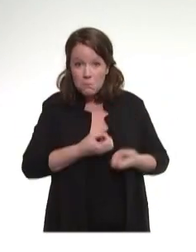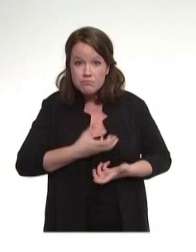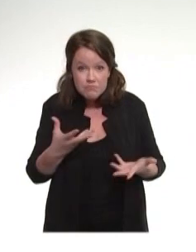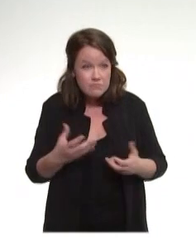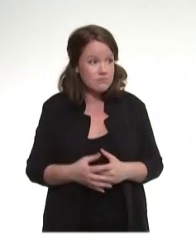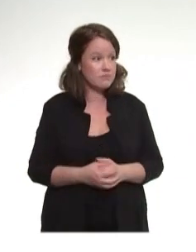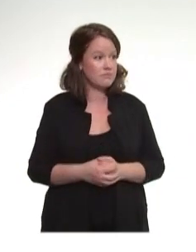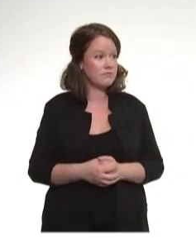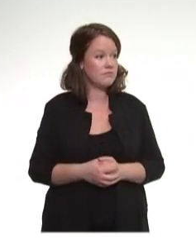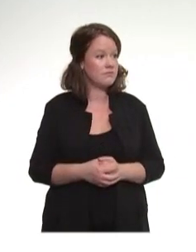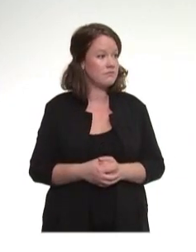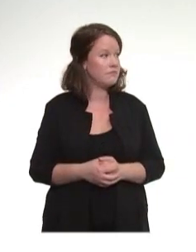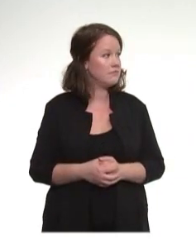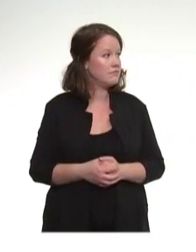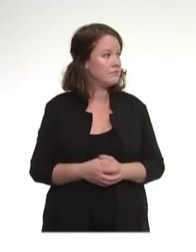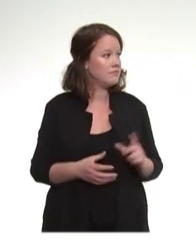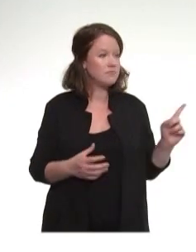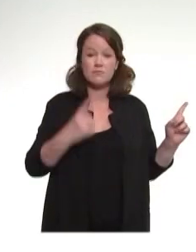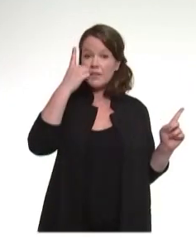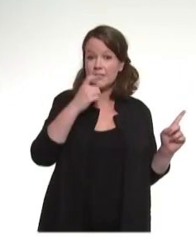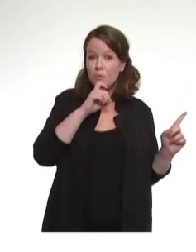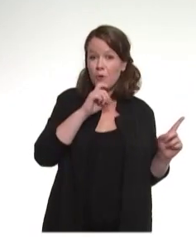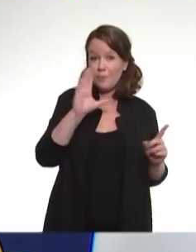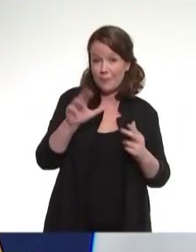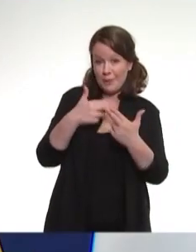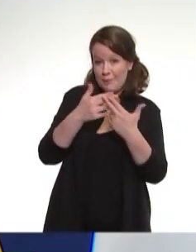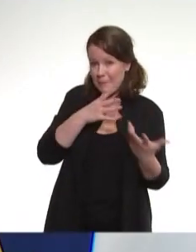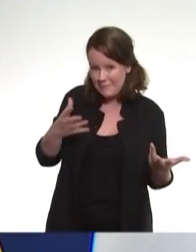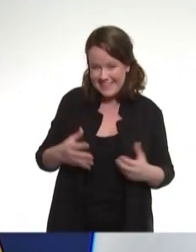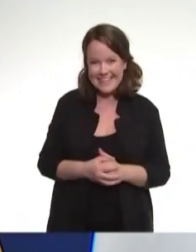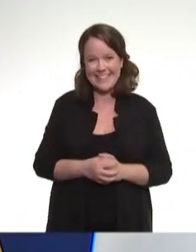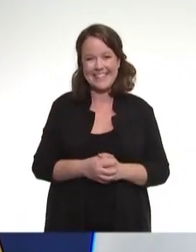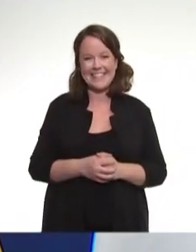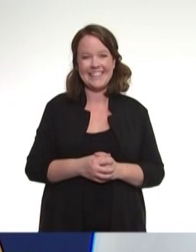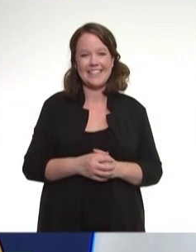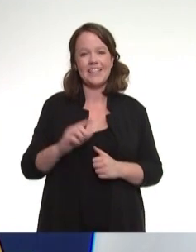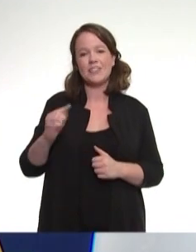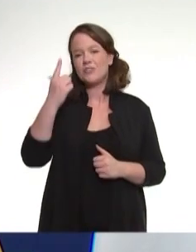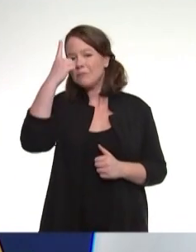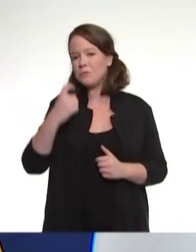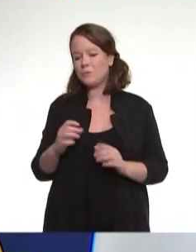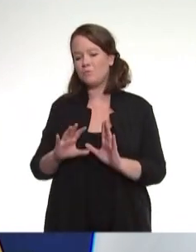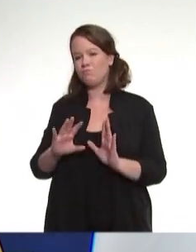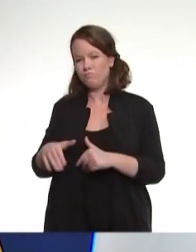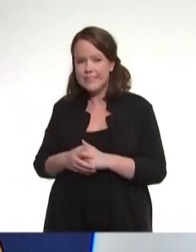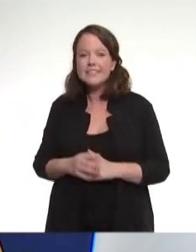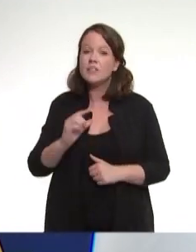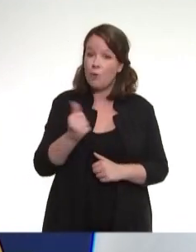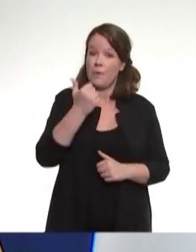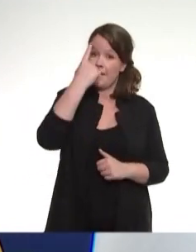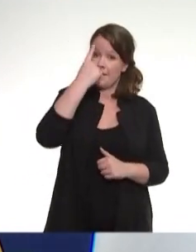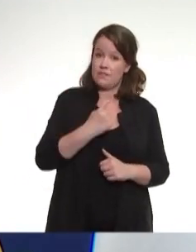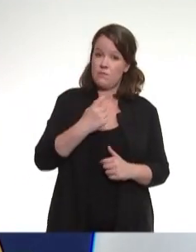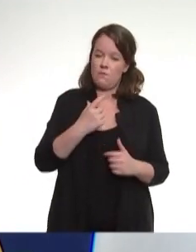d'un conseil scientifique à marseille parce qu'elle ne m'a pas été posée la première question de paray pardon plus importante que la seconde à laquelle je prête à vrai dire peu